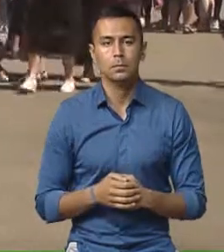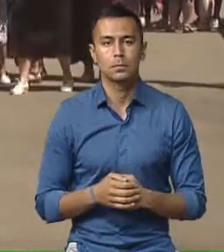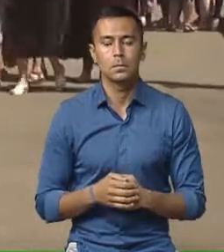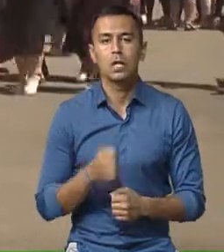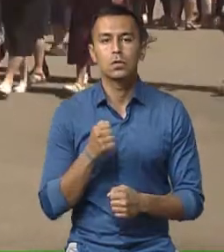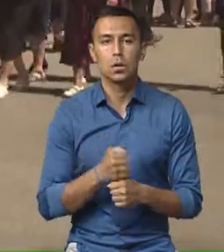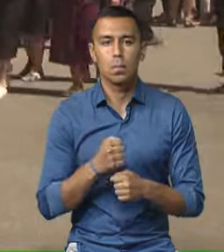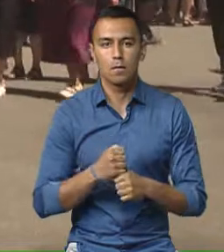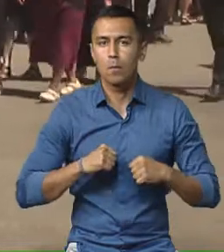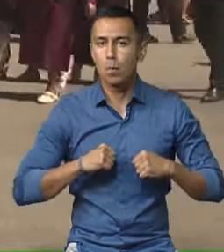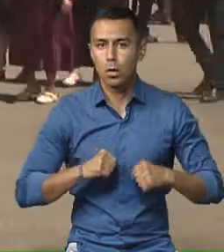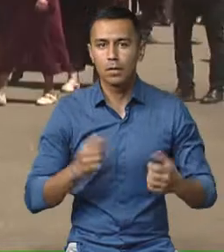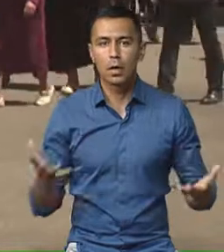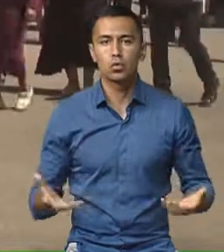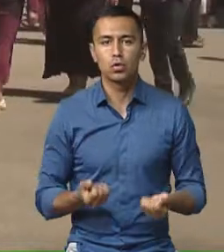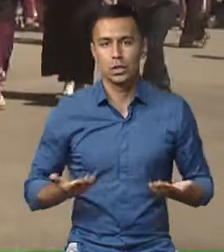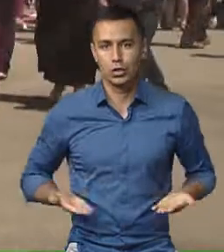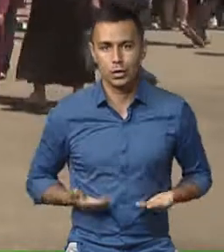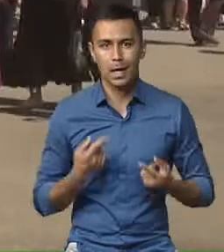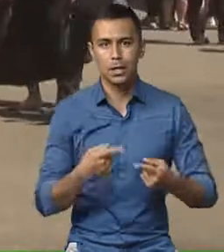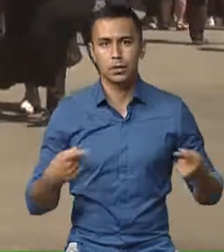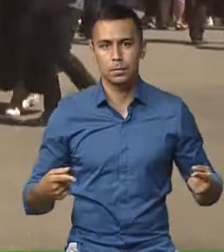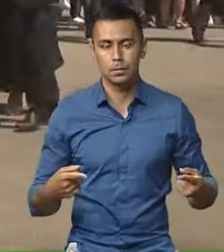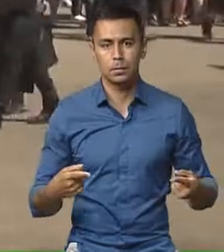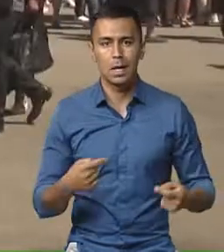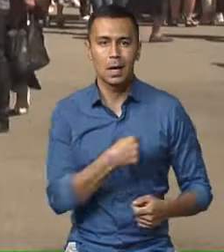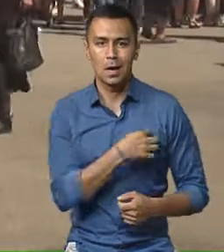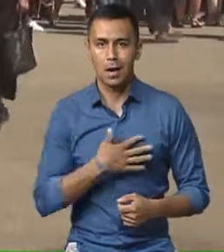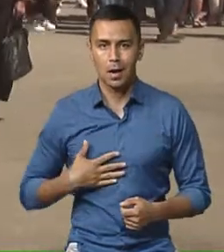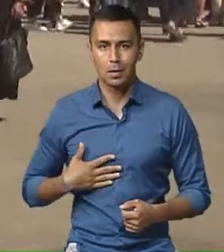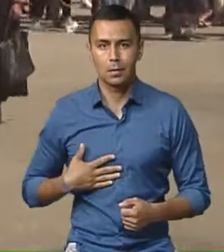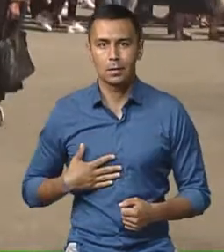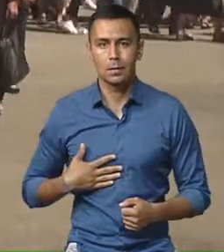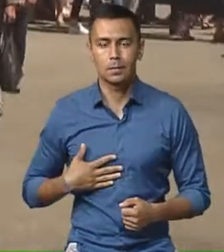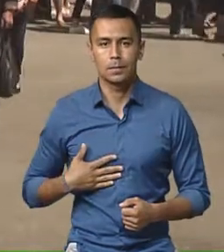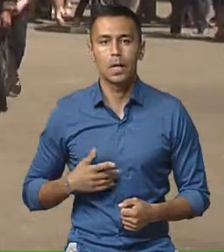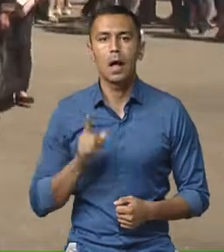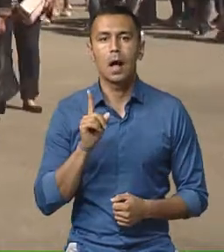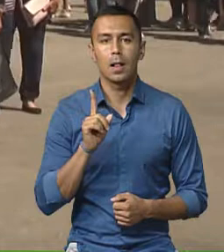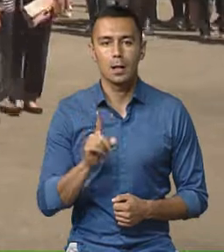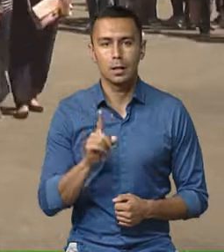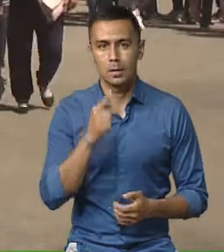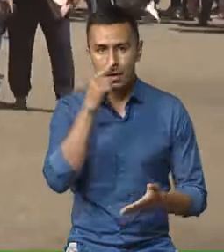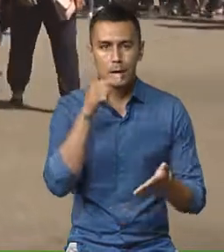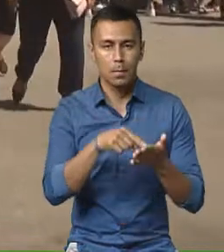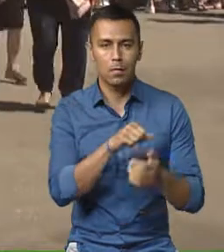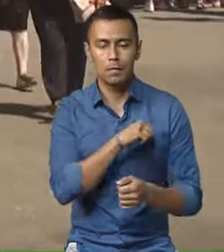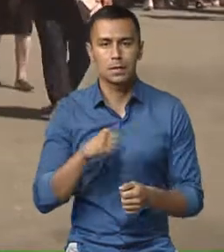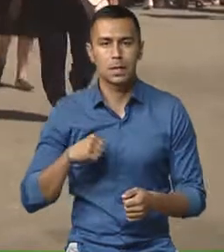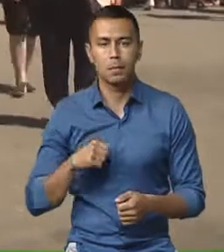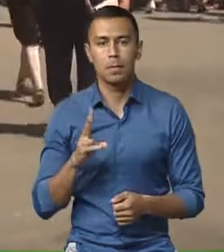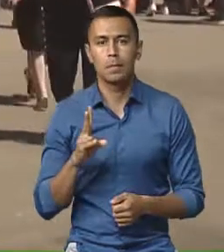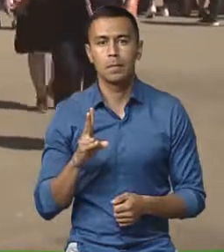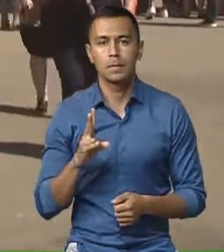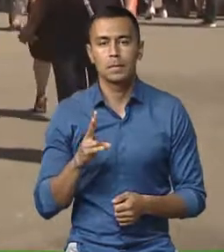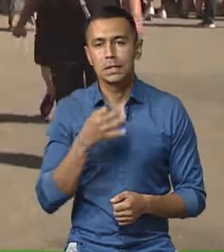Зробив подвиг, рятуючи життя інших, ранених. Але натрапивши сам,